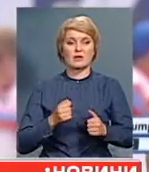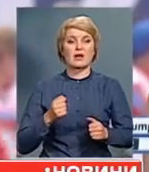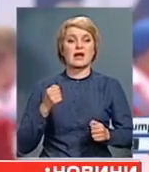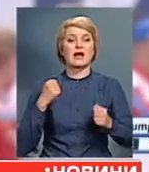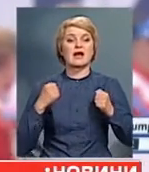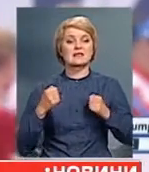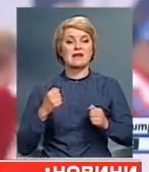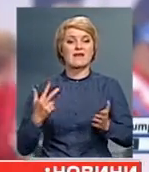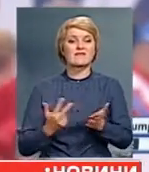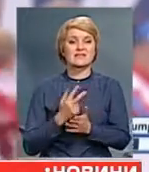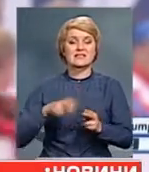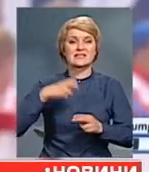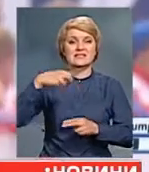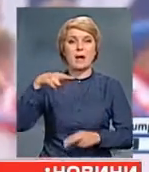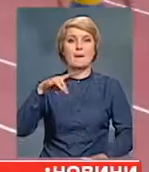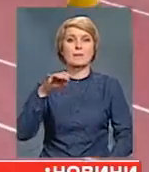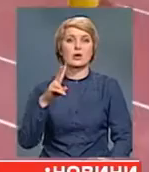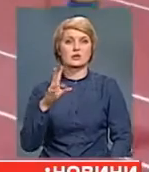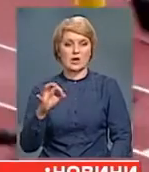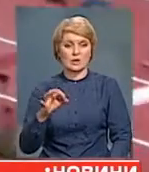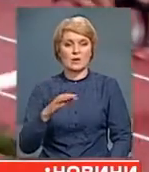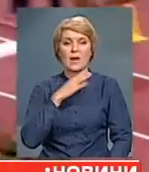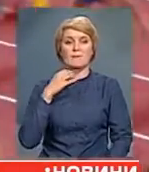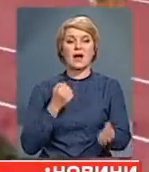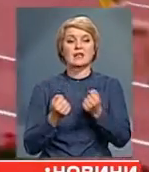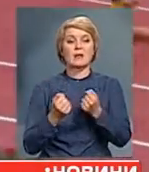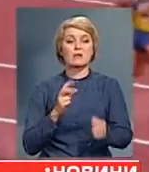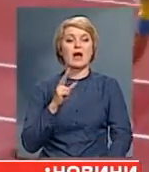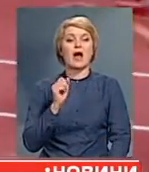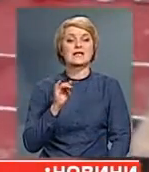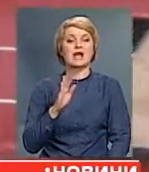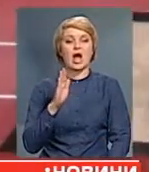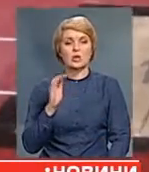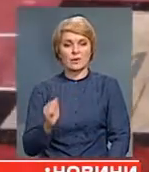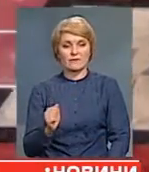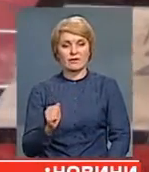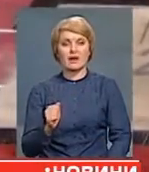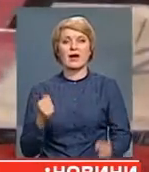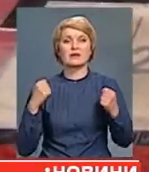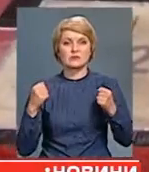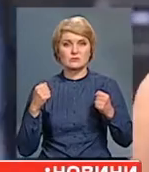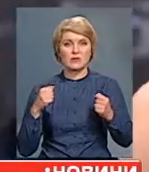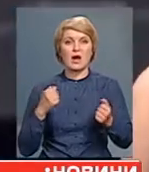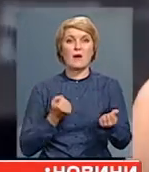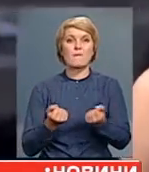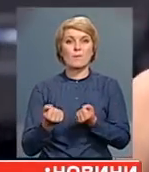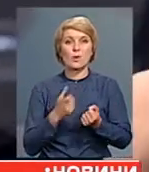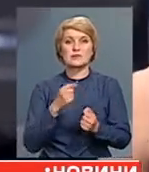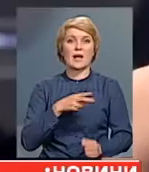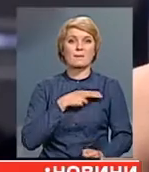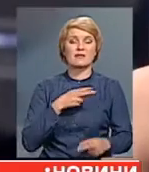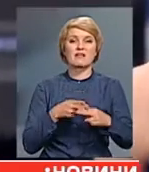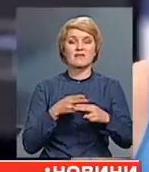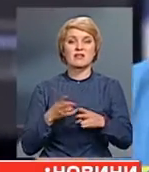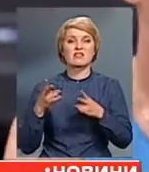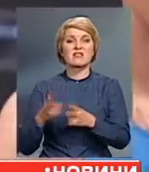стрибках потрійним, висотнику Андрію Проценко, багатоборці Ганні Касьяновій, які виступали в Амстердамі, поборотися за медалі завадили